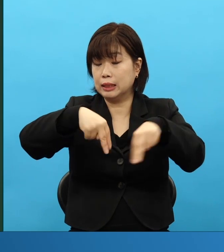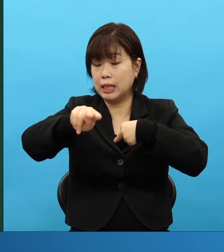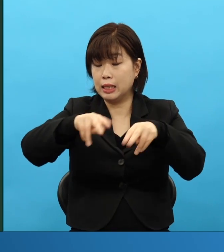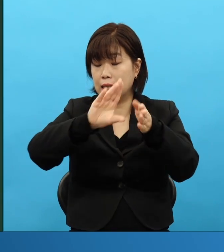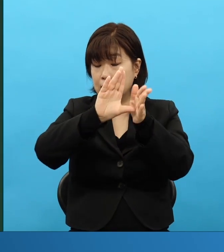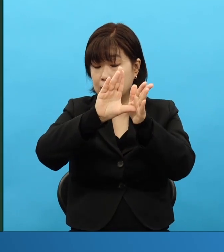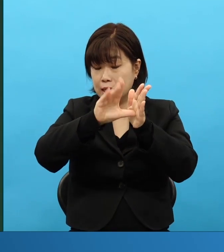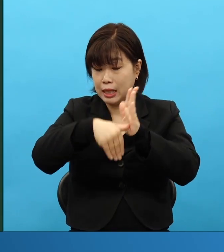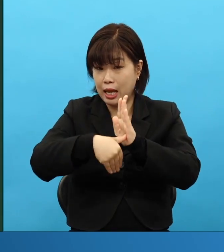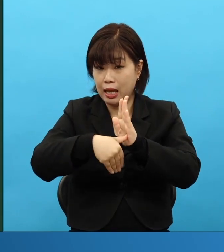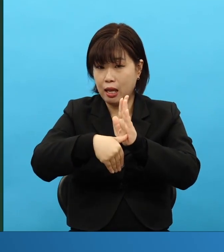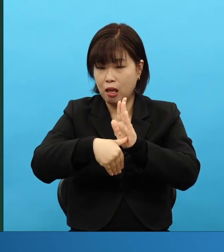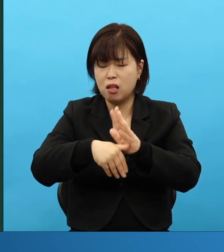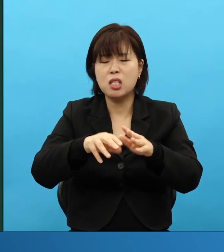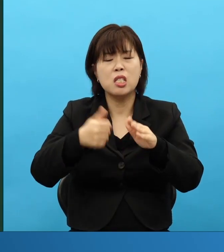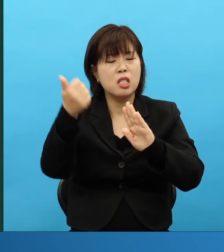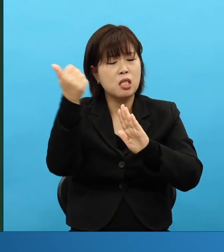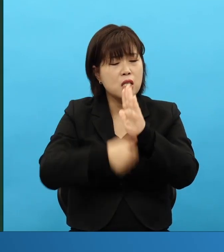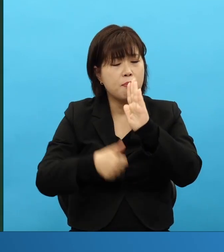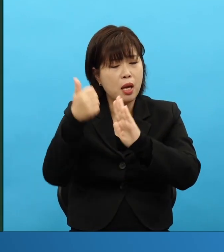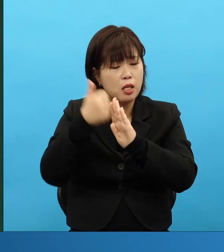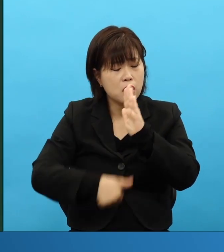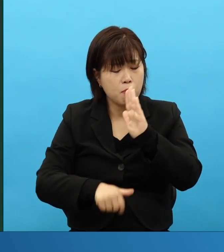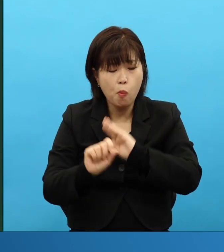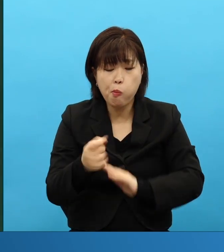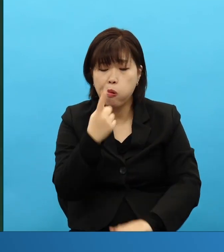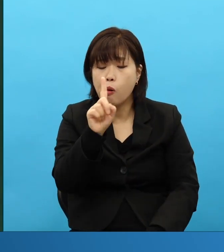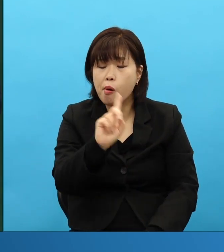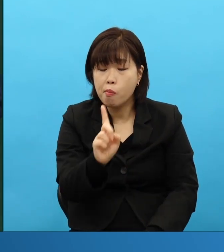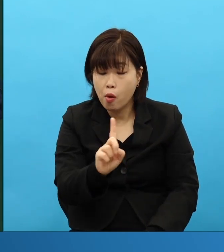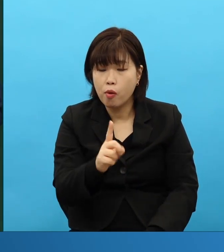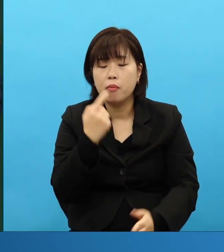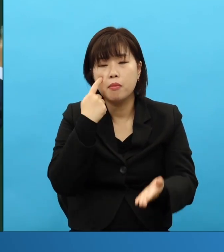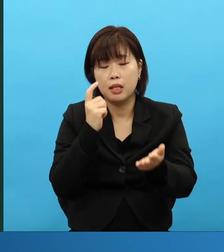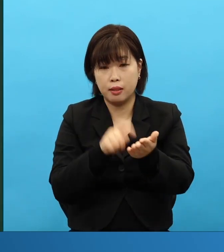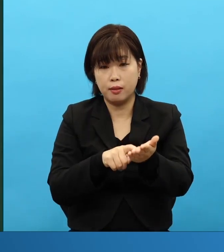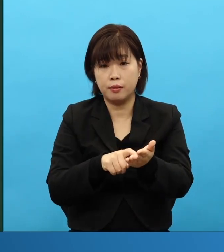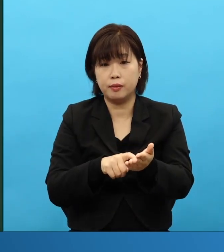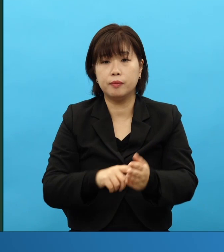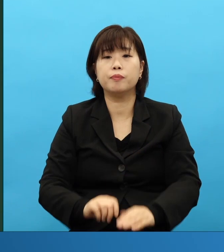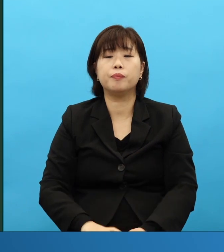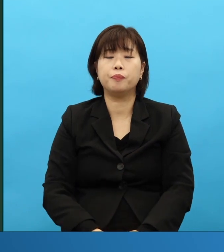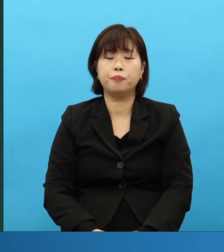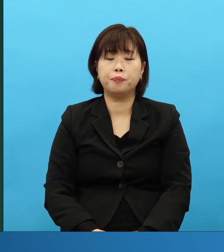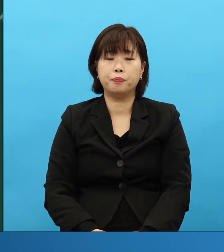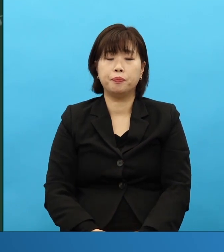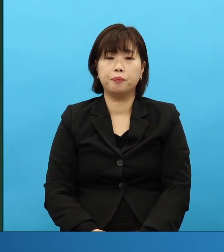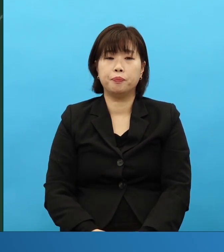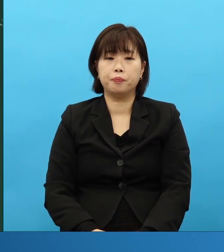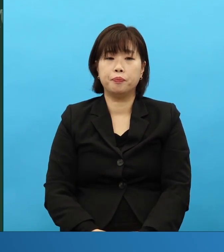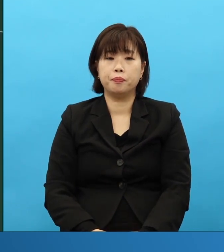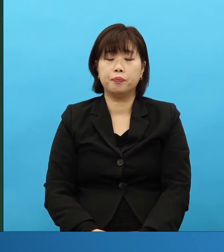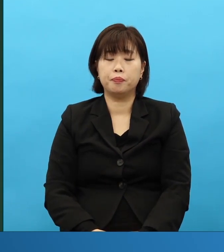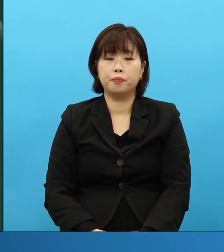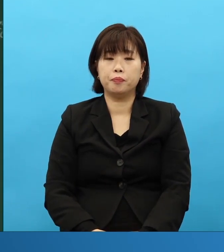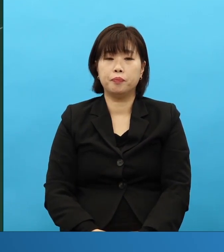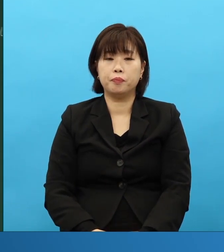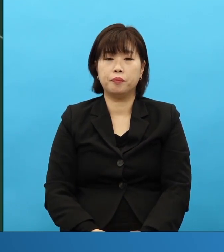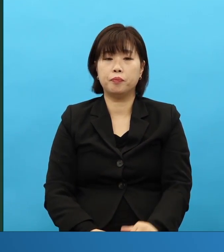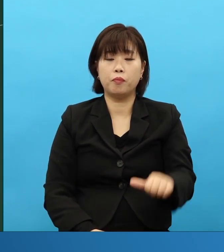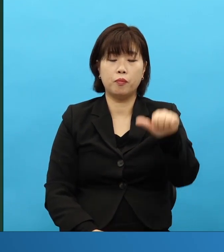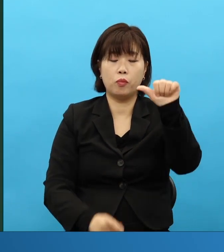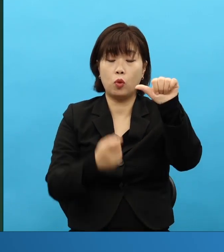of the judges where they failed. 실패했어요. They failed. 그걸 봐야 되고요. We must see that. 그러면 이제